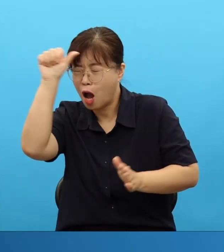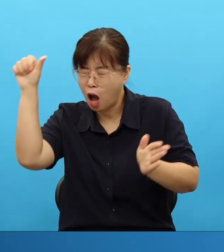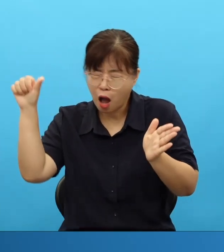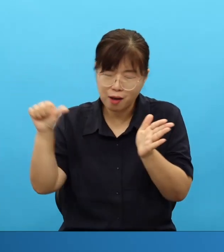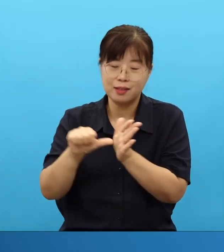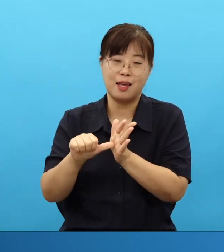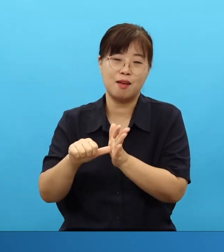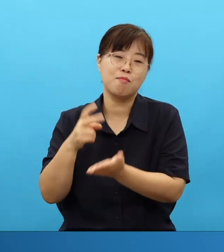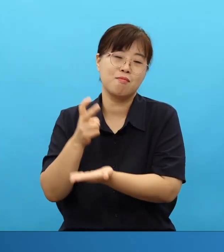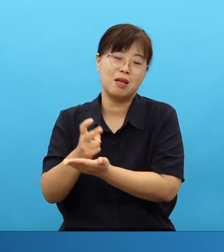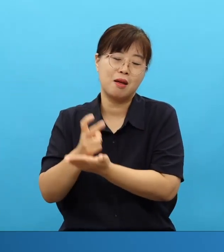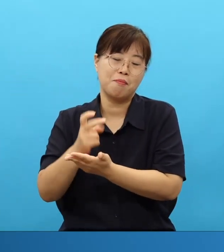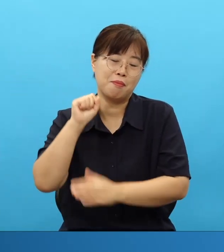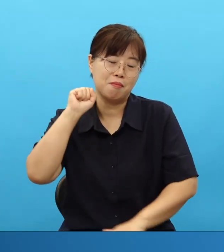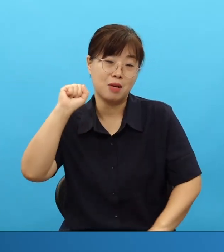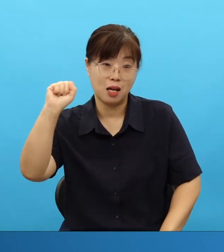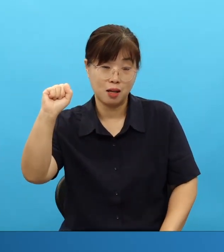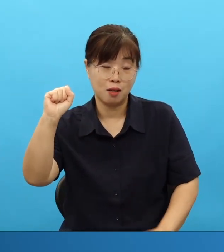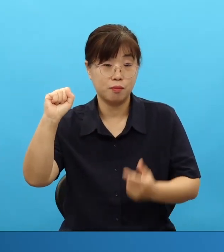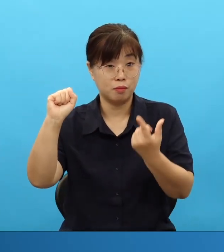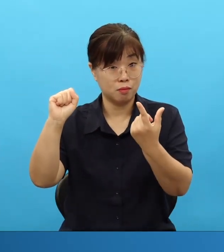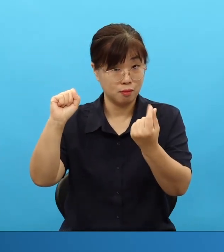다버 또